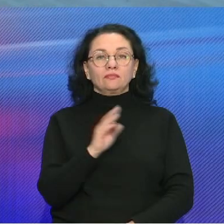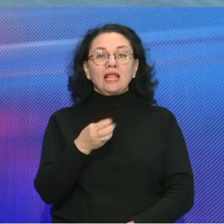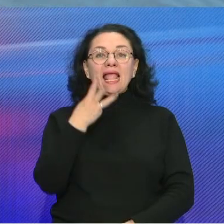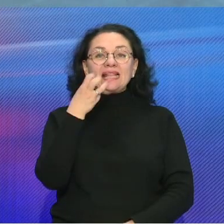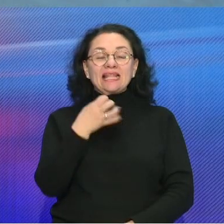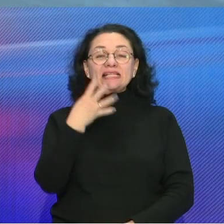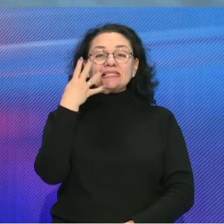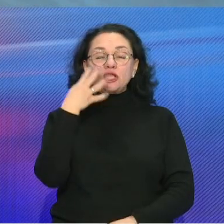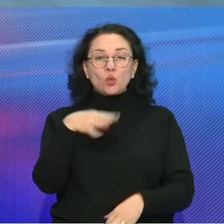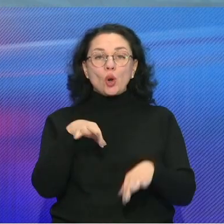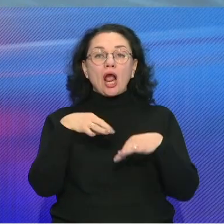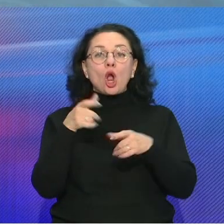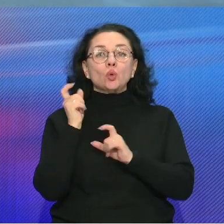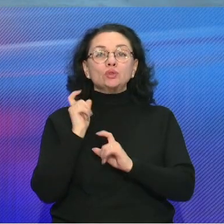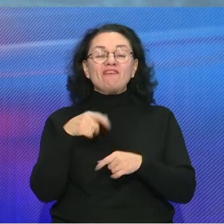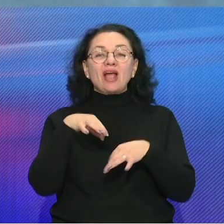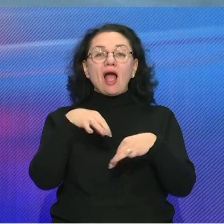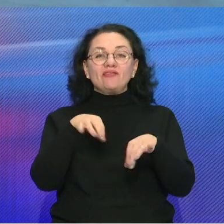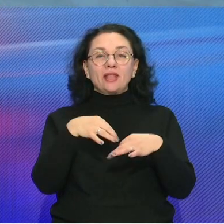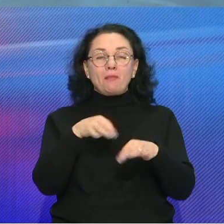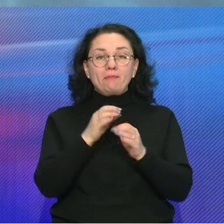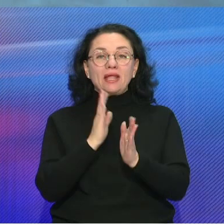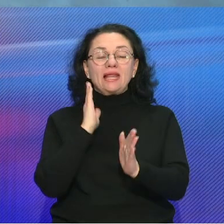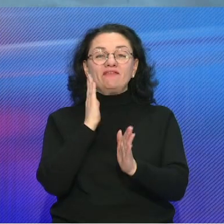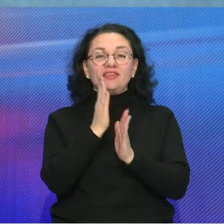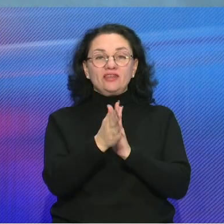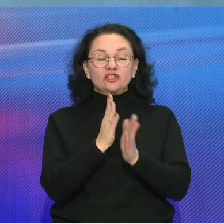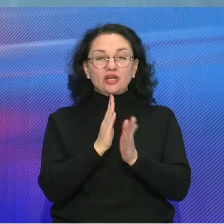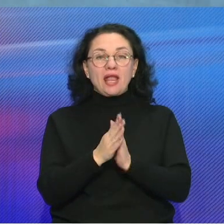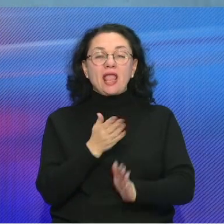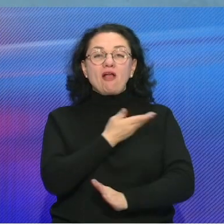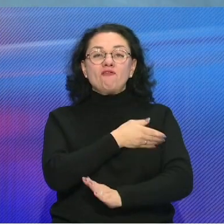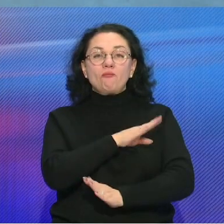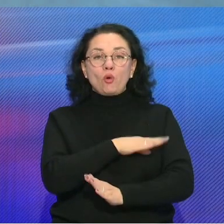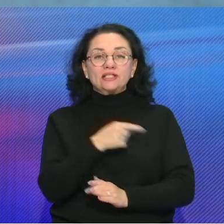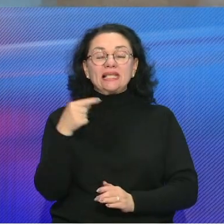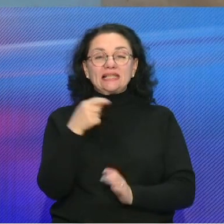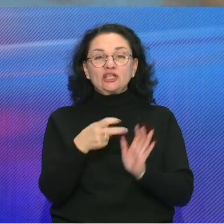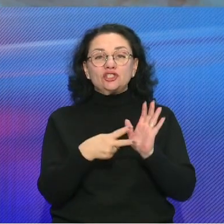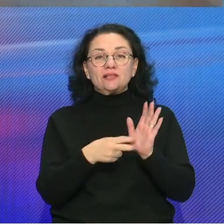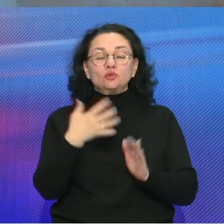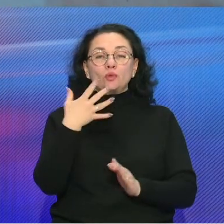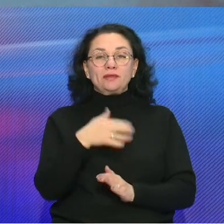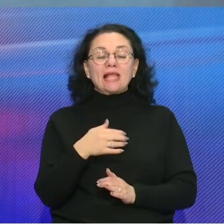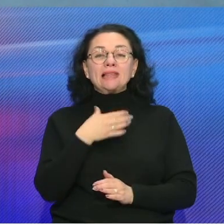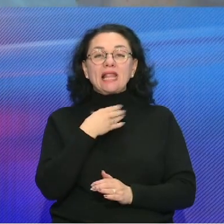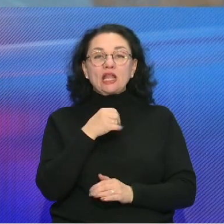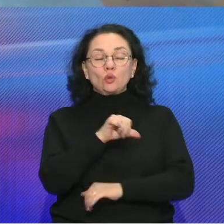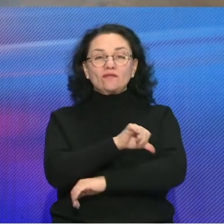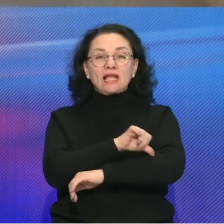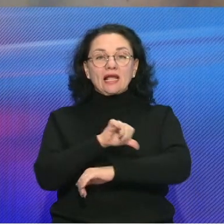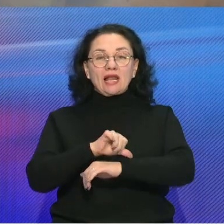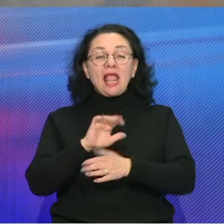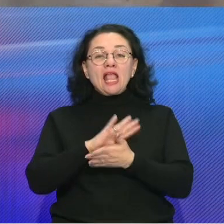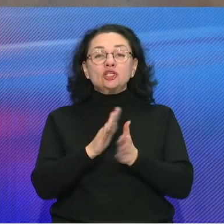«340 грузових автомобілів на латвійському напрямку, 1240 на польським і 1750 на литовським. Ситуацію на